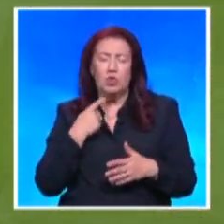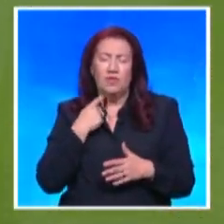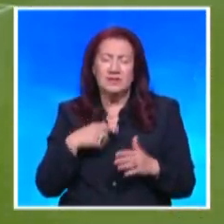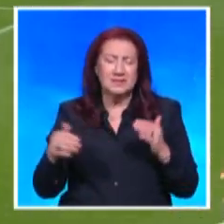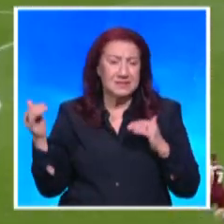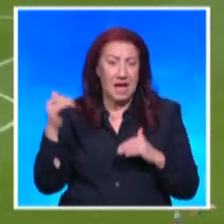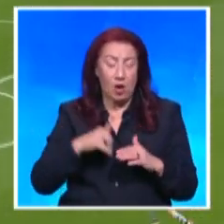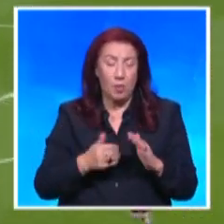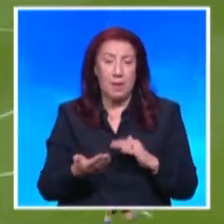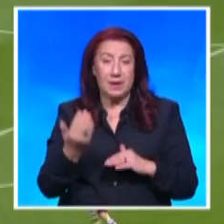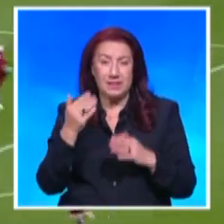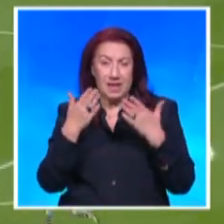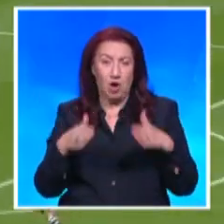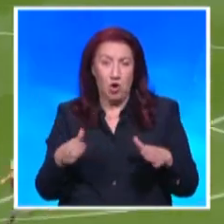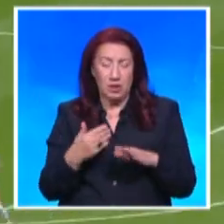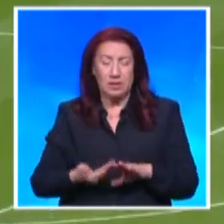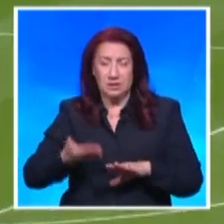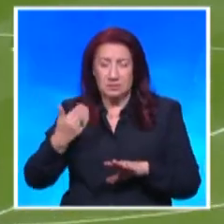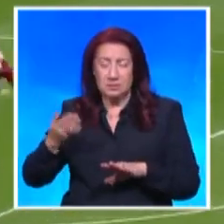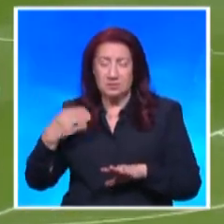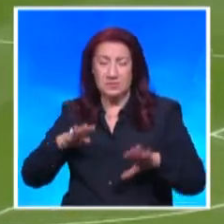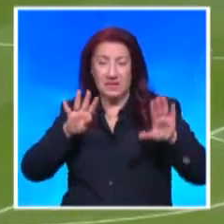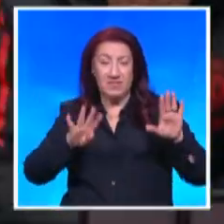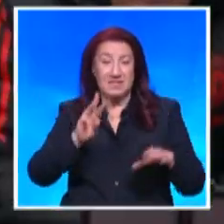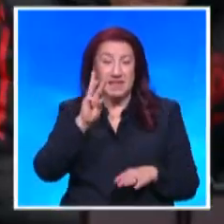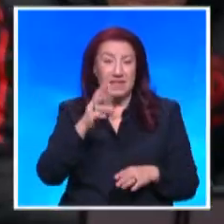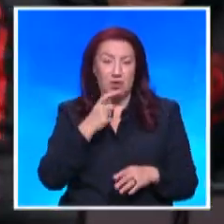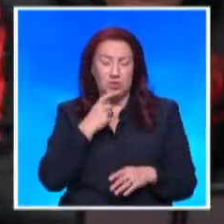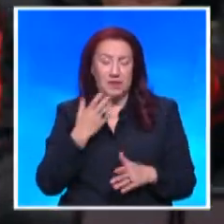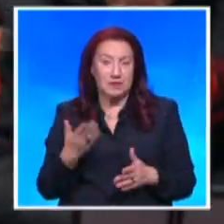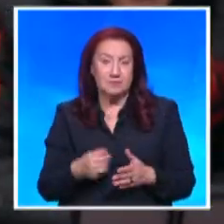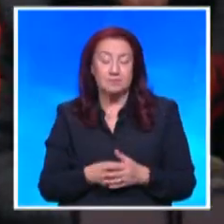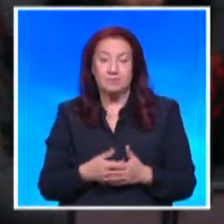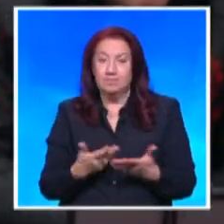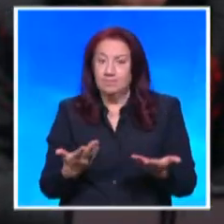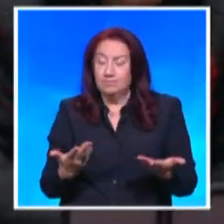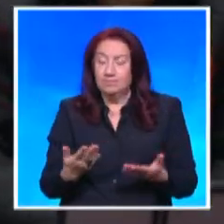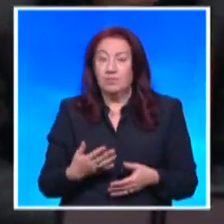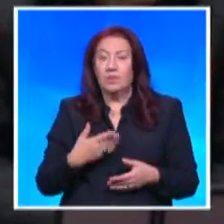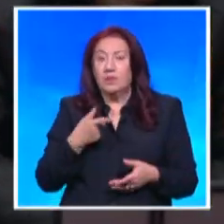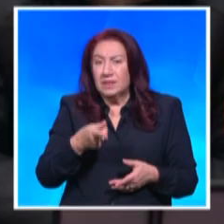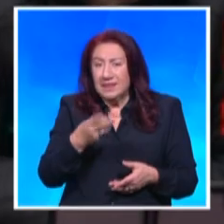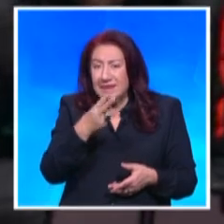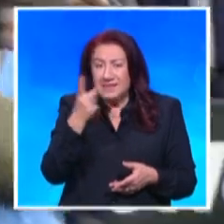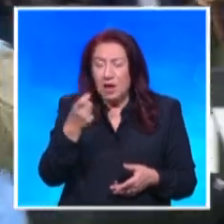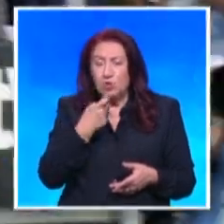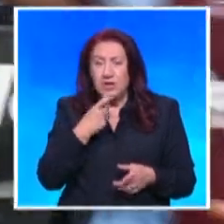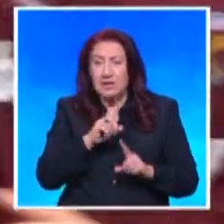години. В четвърти пореден двубой отборът е без отбелязан гол, което пък не се беше случвало от 31